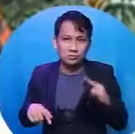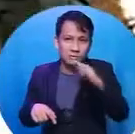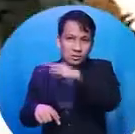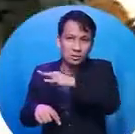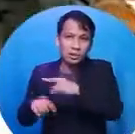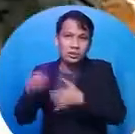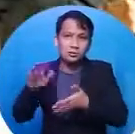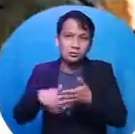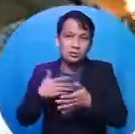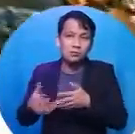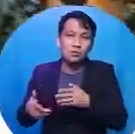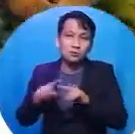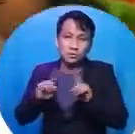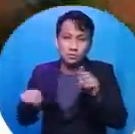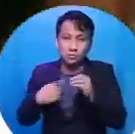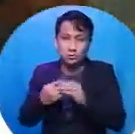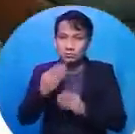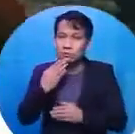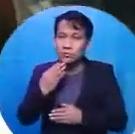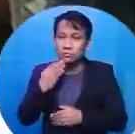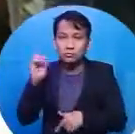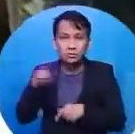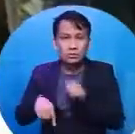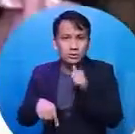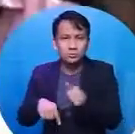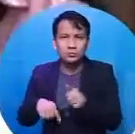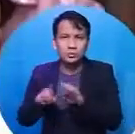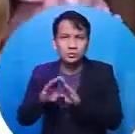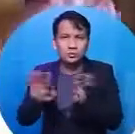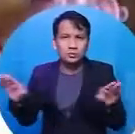ng airline. Halimbawa na lamang yung Bacolod na hindi pa rin na hindi